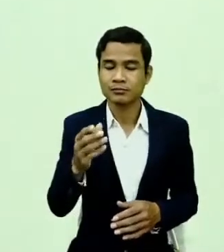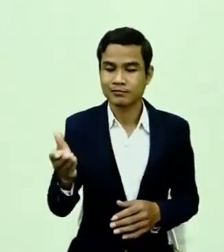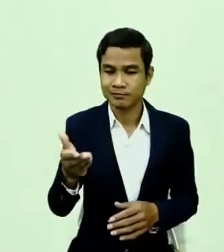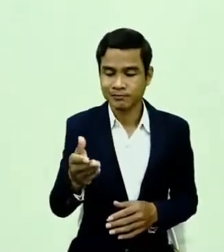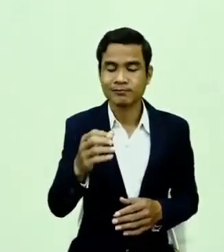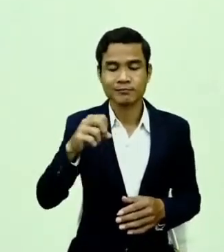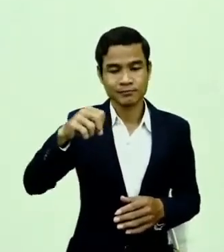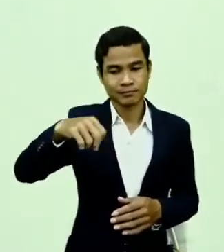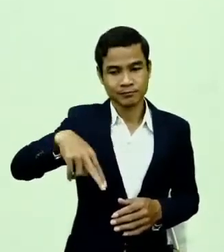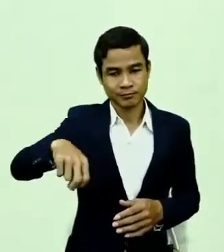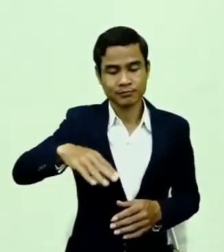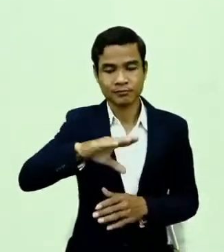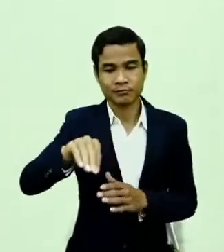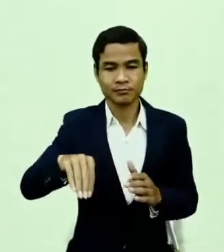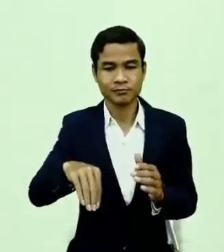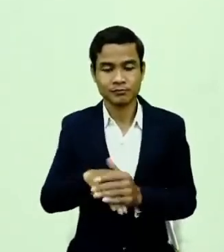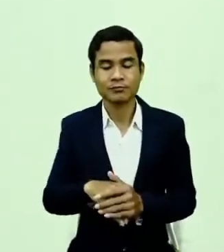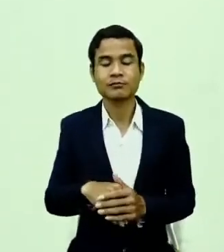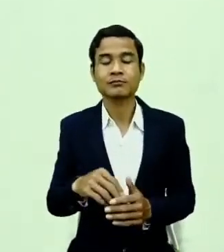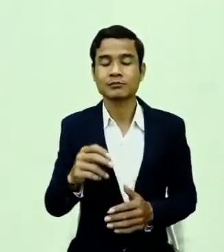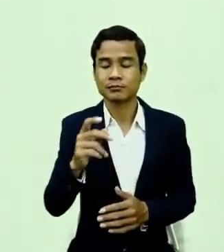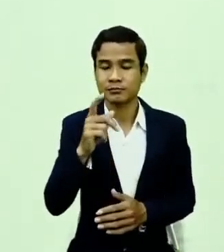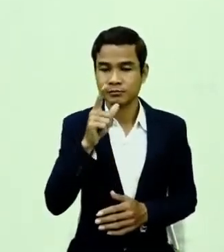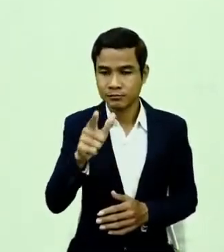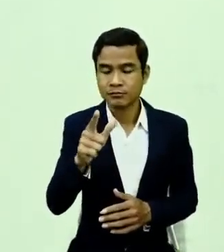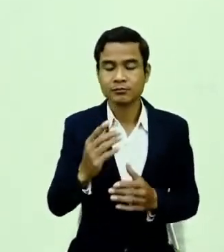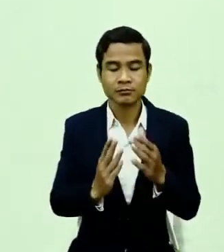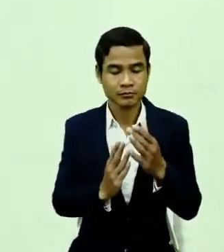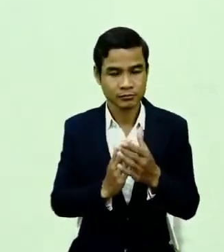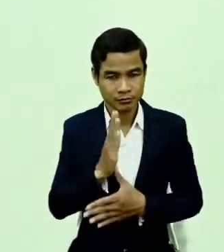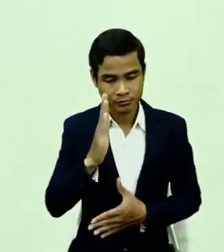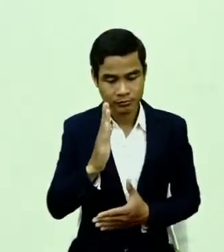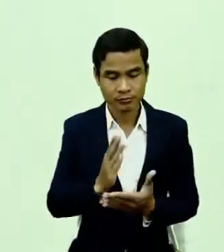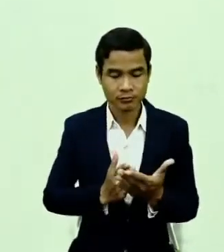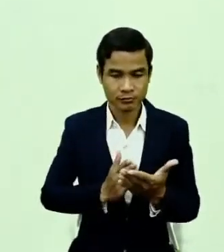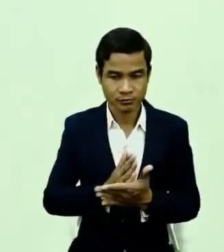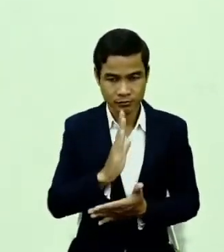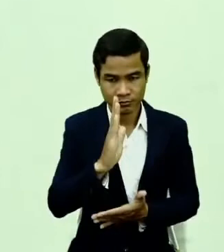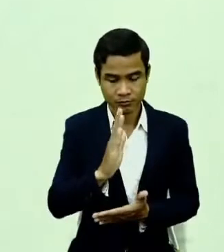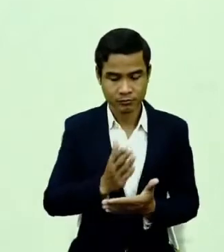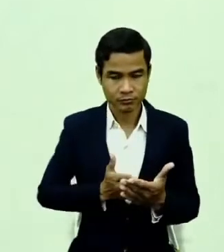lời thà đầm rửa cá tiếng ó ní chia sất